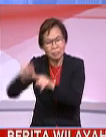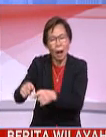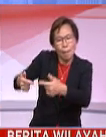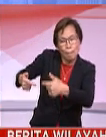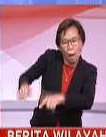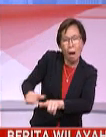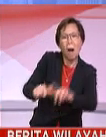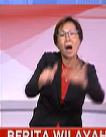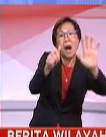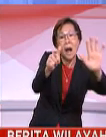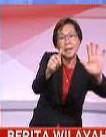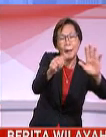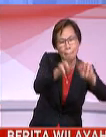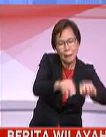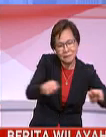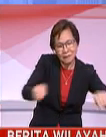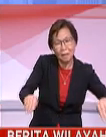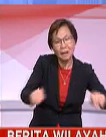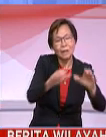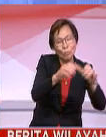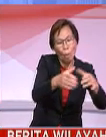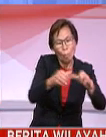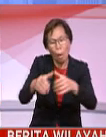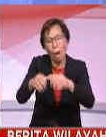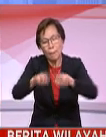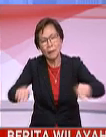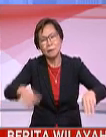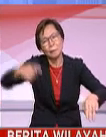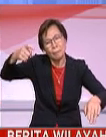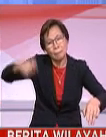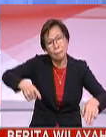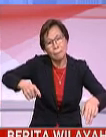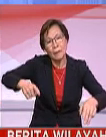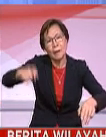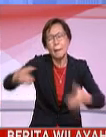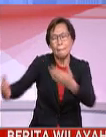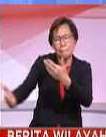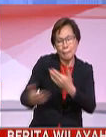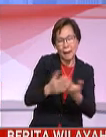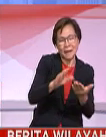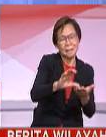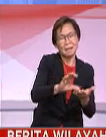membenarkan 6 kategori pelajar berkeperluan kembali ke kampus